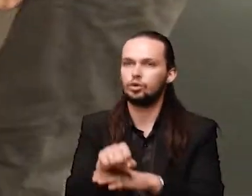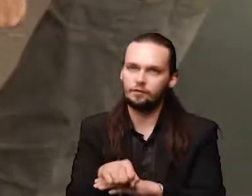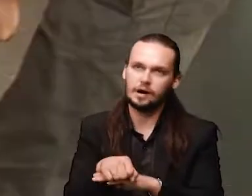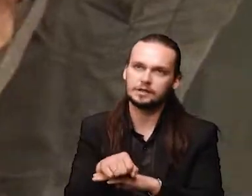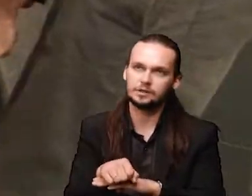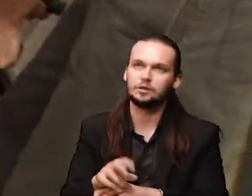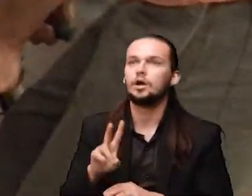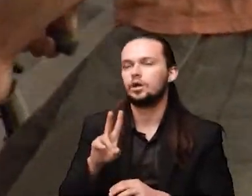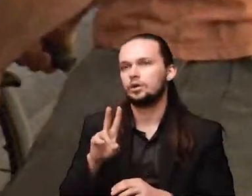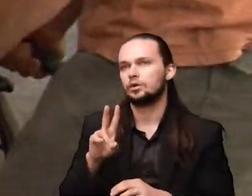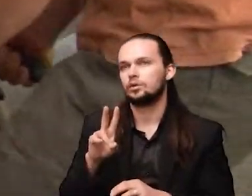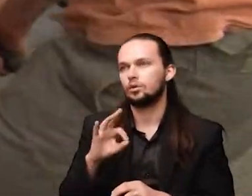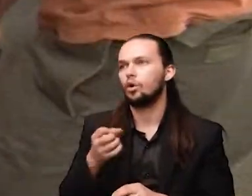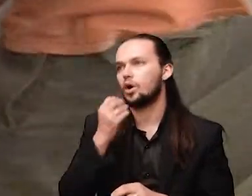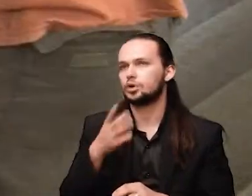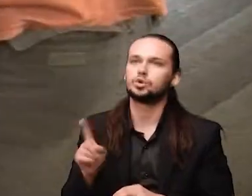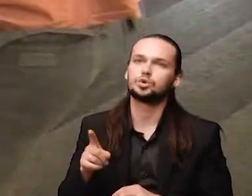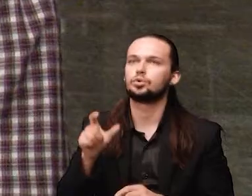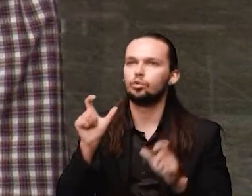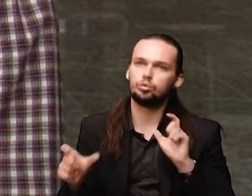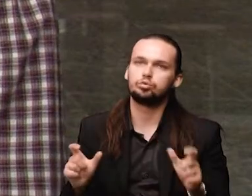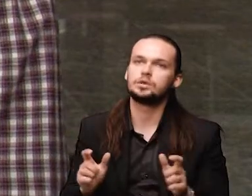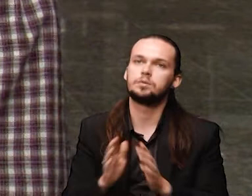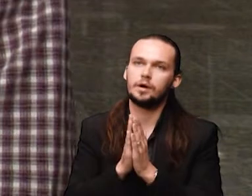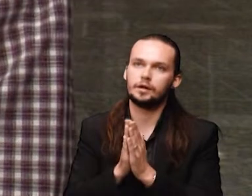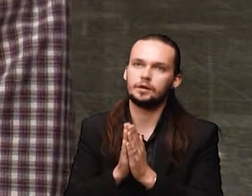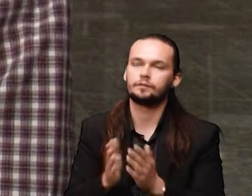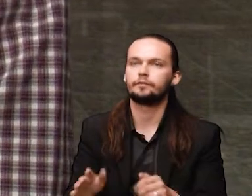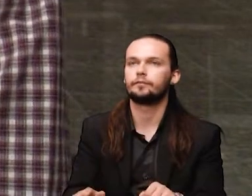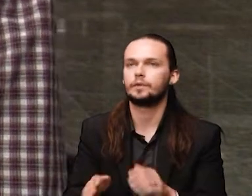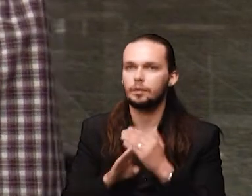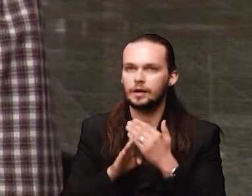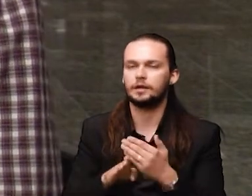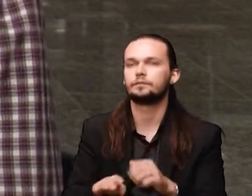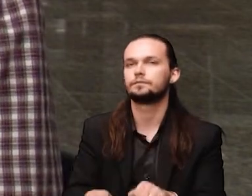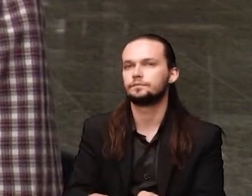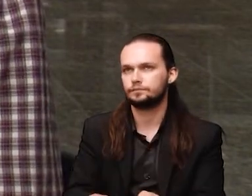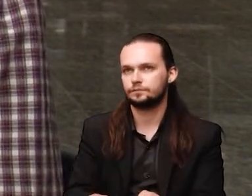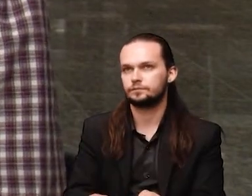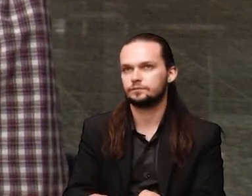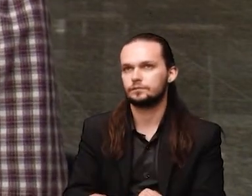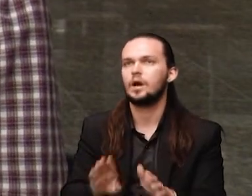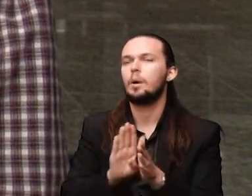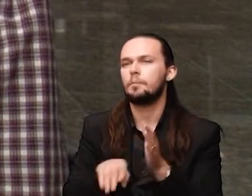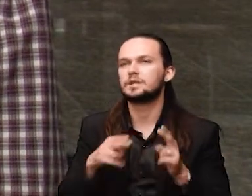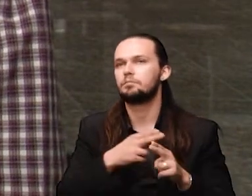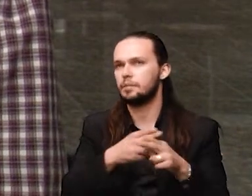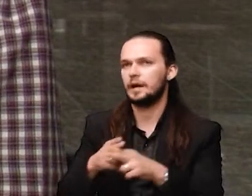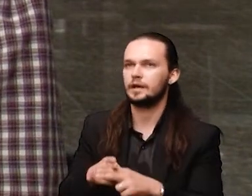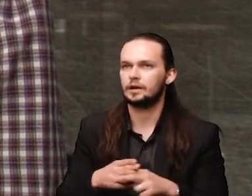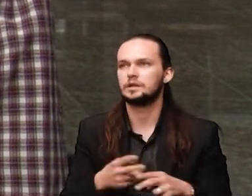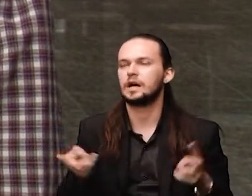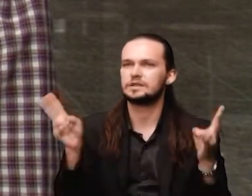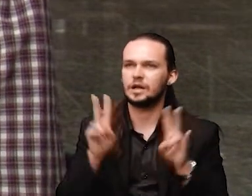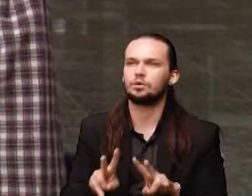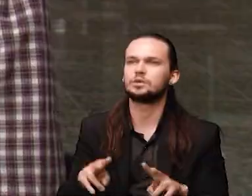посторонней помощи. Хорошо, хоть люди у нас отзывчивые. К эскалаторам я отношусь довольно спокойно. Единственная проблема, что безбарьерность у